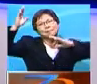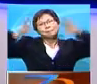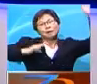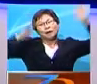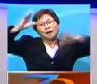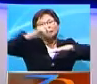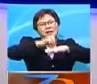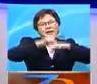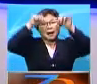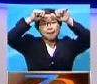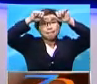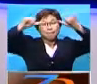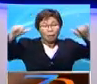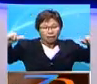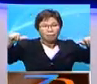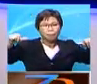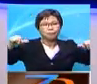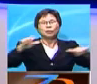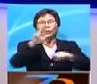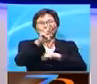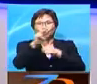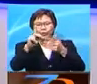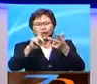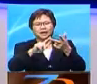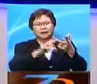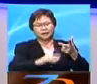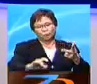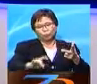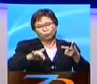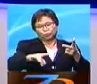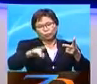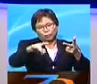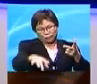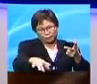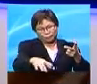tanah suci Mekah Madinah United Kingdom dan